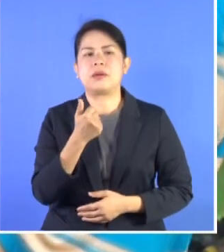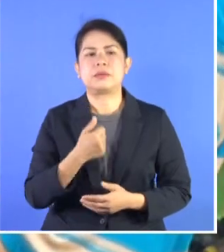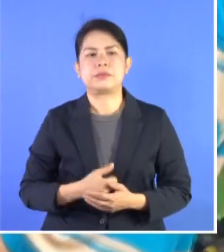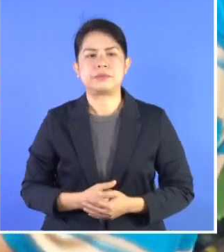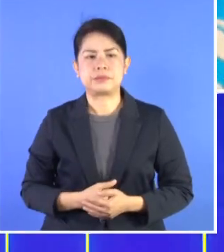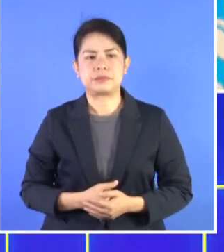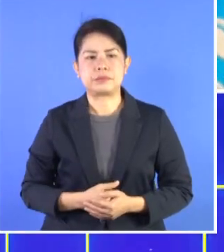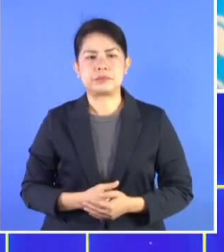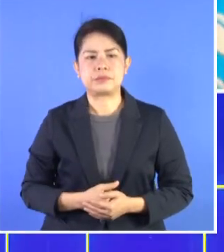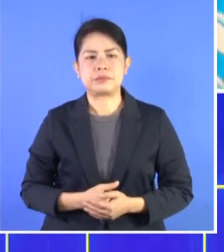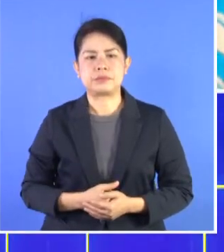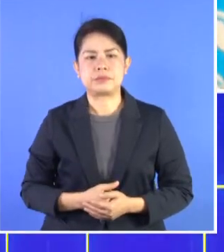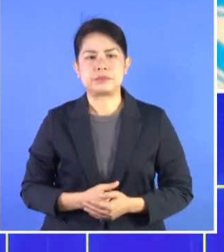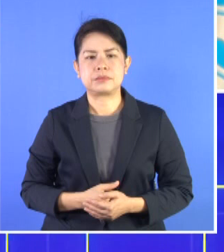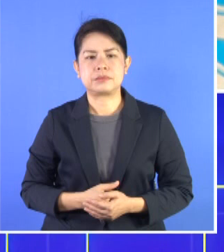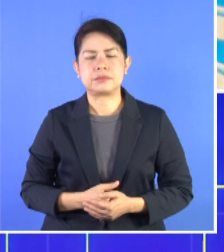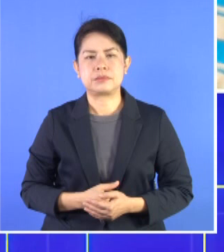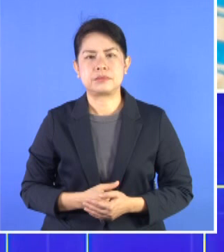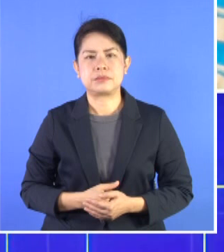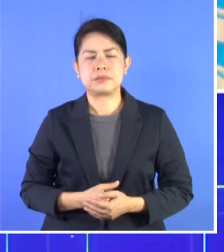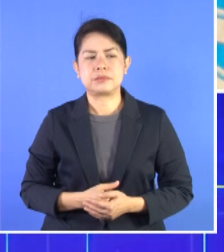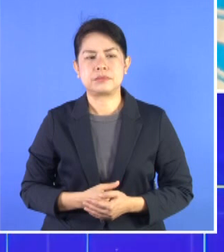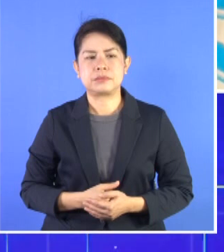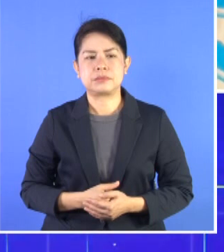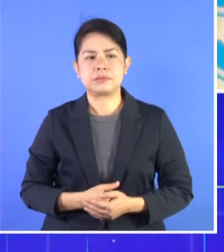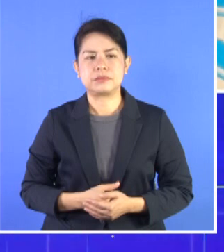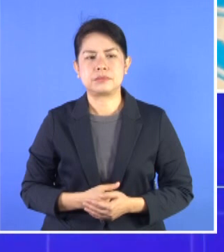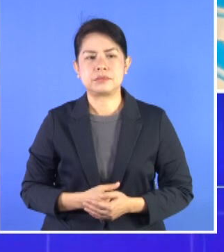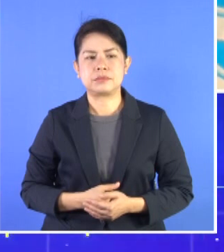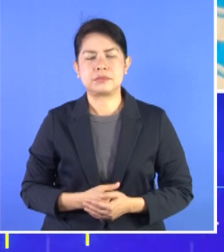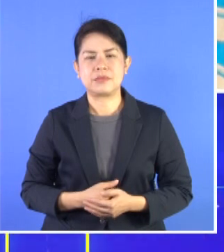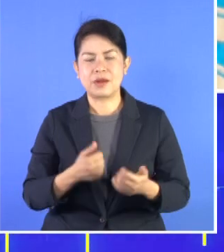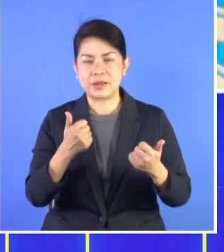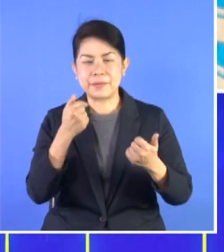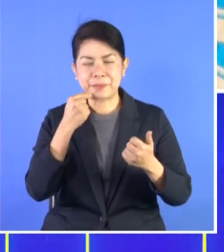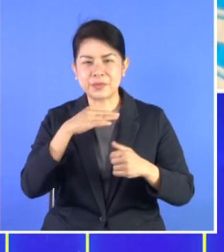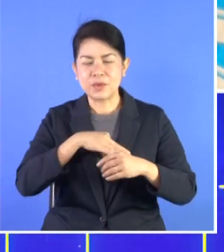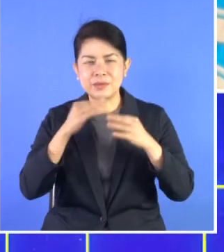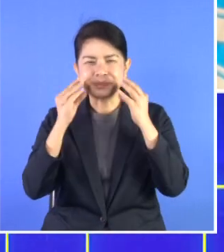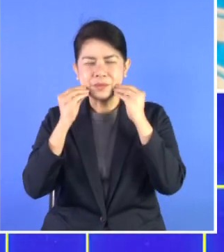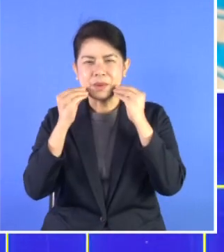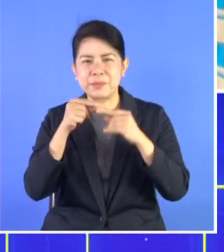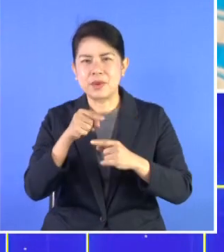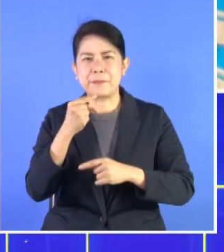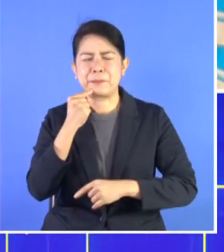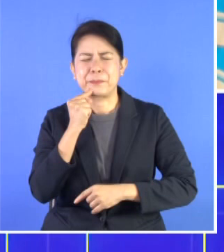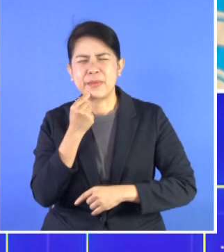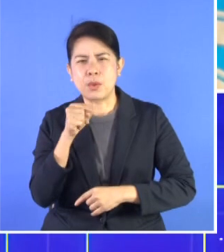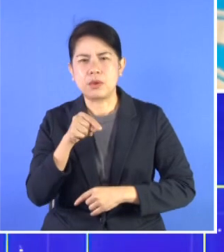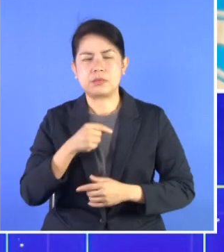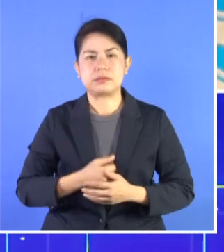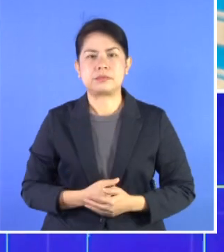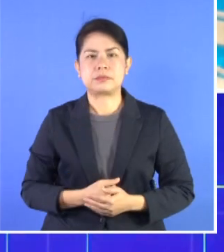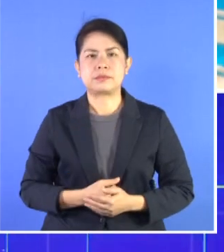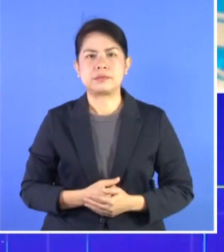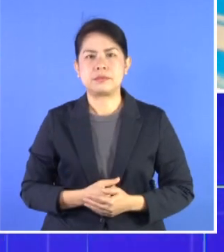ณพี่คนกลางมาก ใช่พี่เสื้อขาวค่ะ นี่นี่นะครับ คือตอนนี้เนี่ยน้ำลายเราออกมาตามกระพุ้งแก้มนะคะอ ยากกินมะนาวอยู่แล้วหรอ เป็นเปรี้ยวป